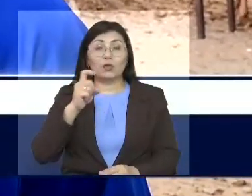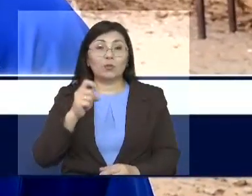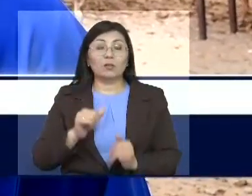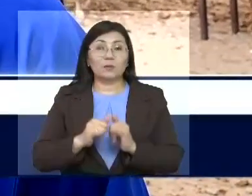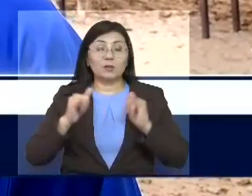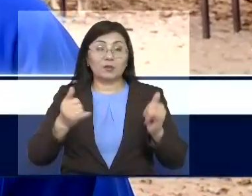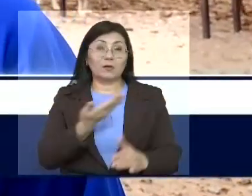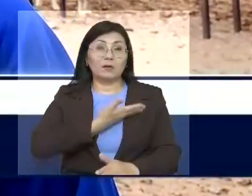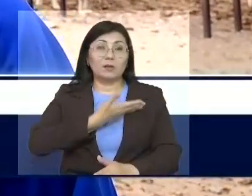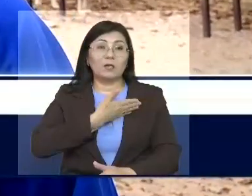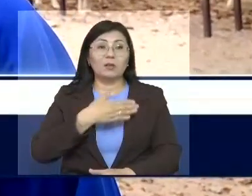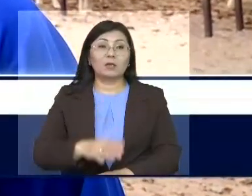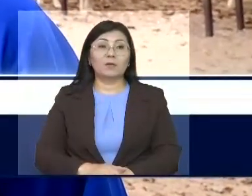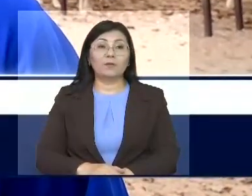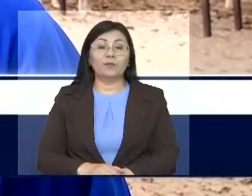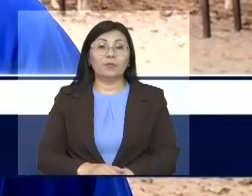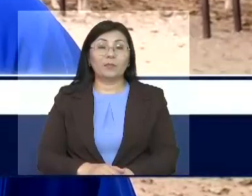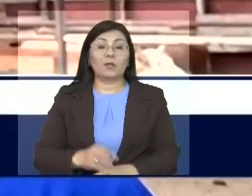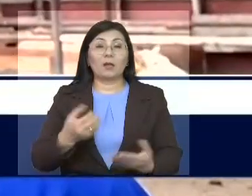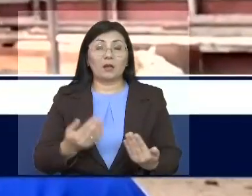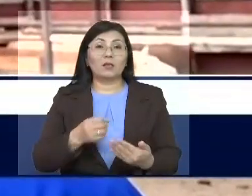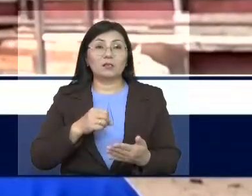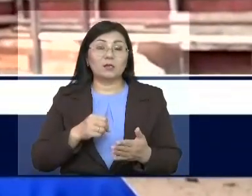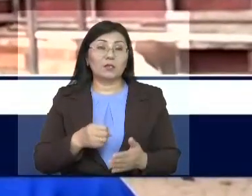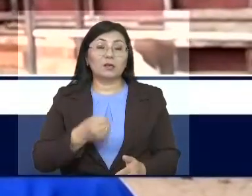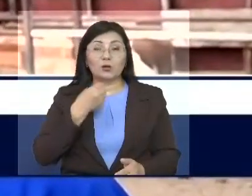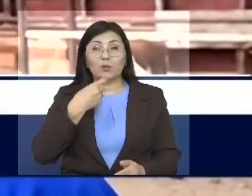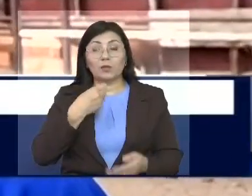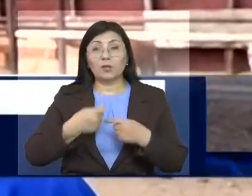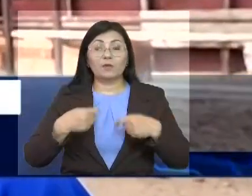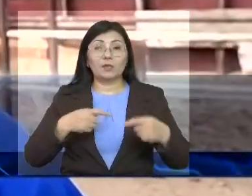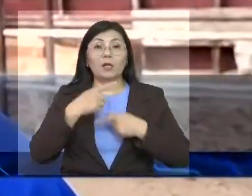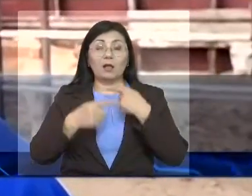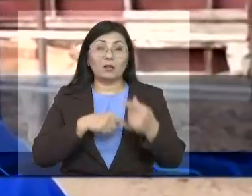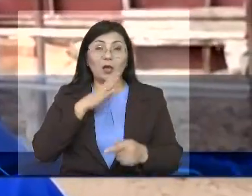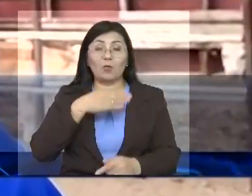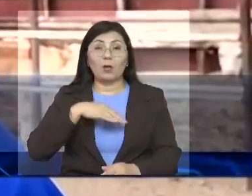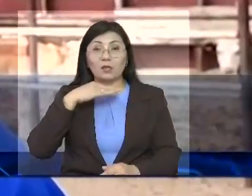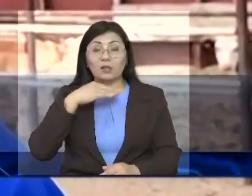өсірем ба деген ондай жоба ойларым бар. Ауыл аманаты жобасы бізге